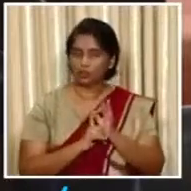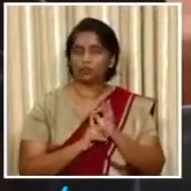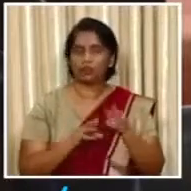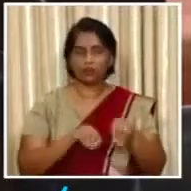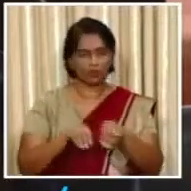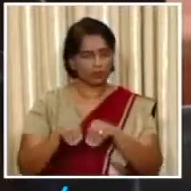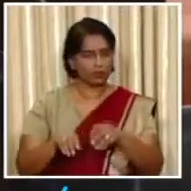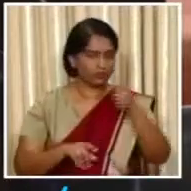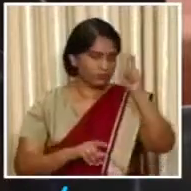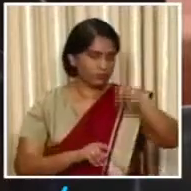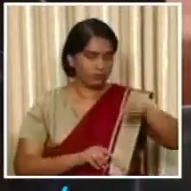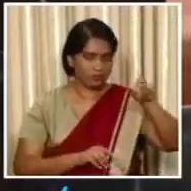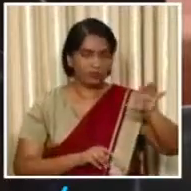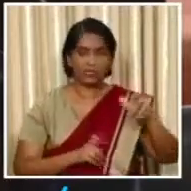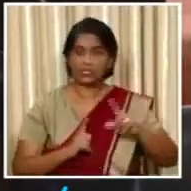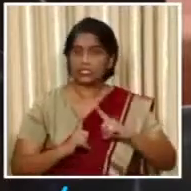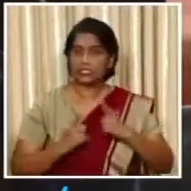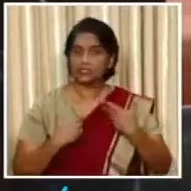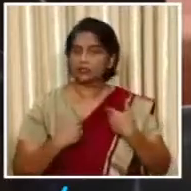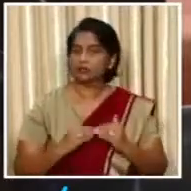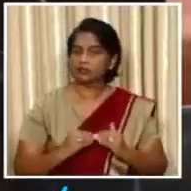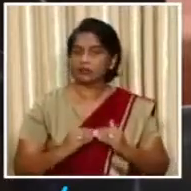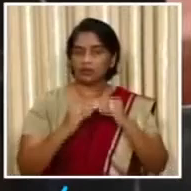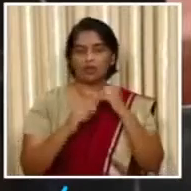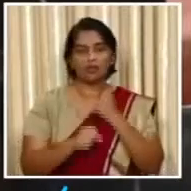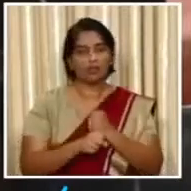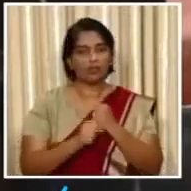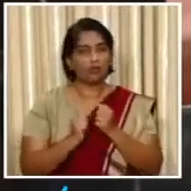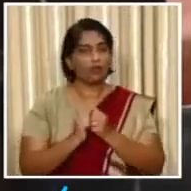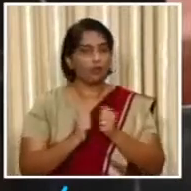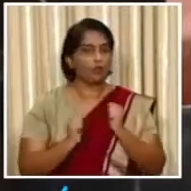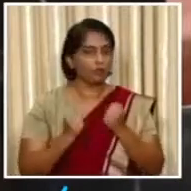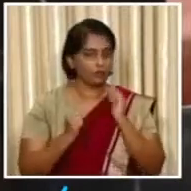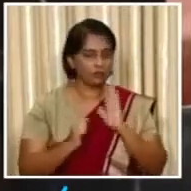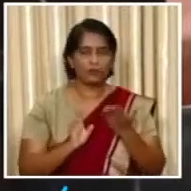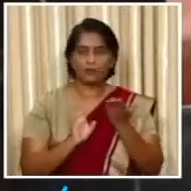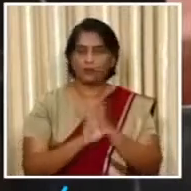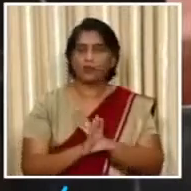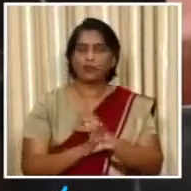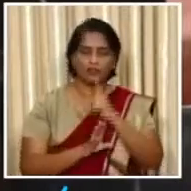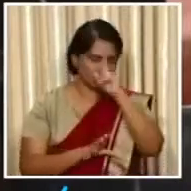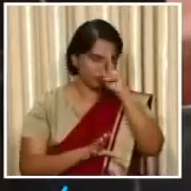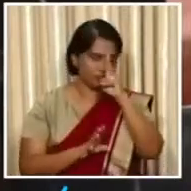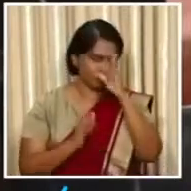வேண்டும். அத்துடன் கடந்த சில வாரங்களாக